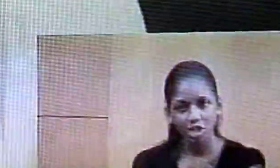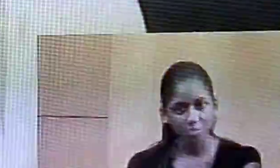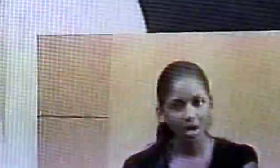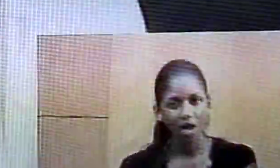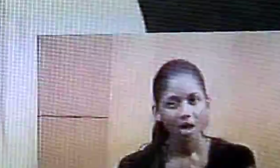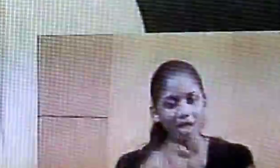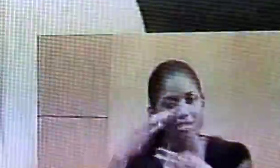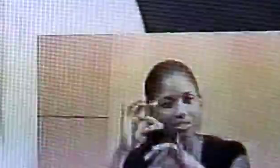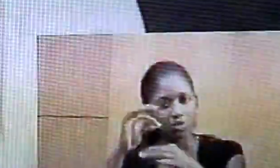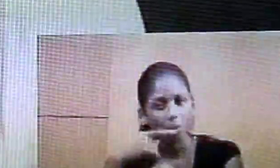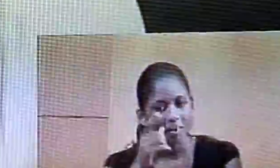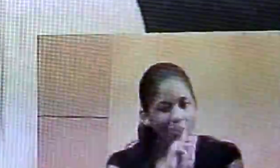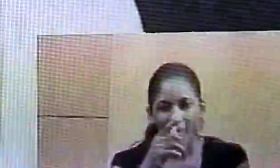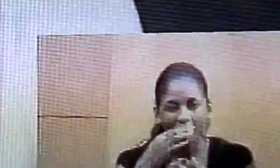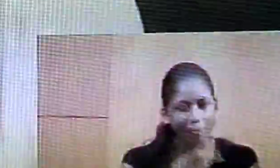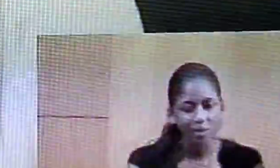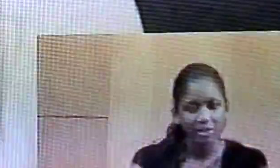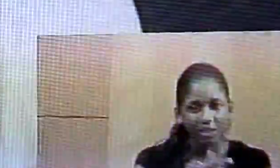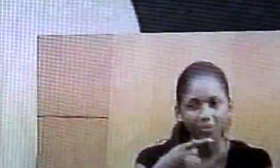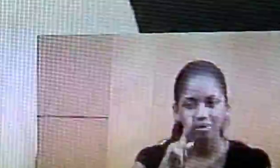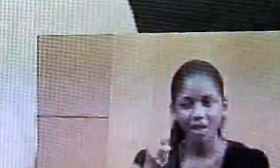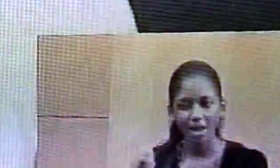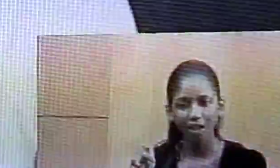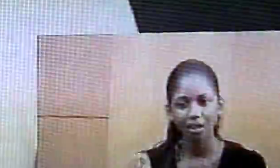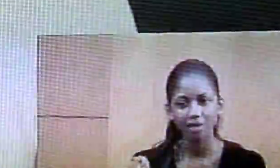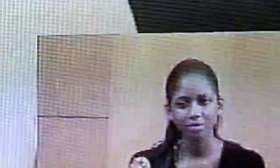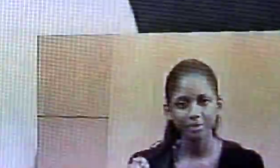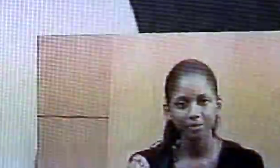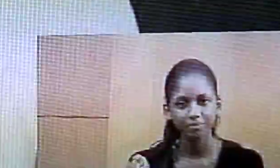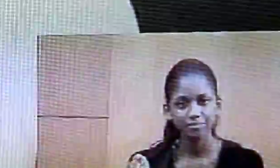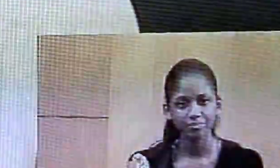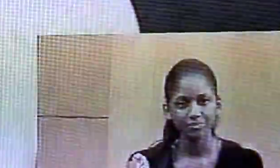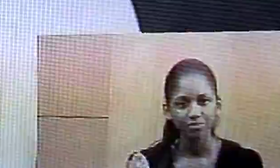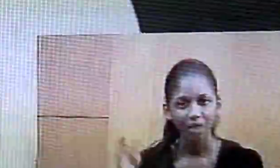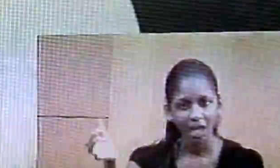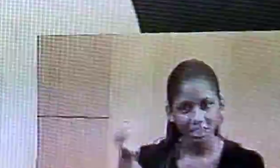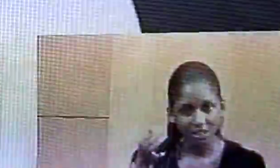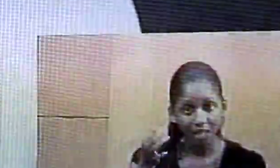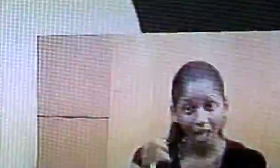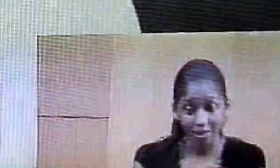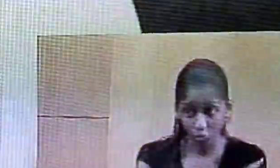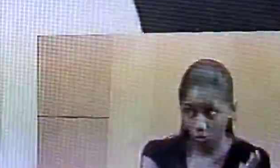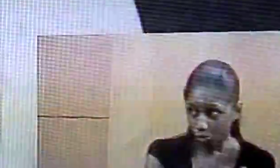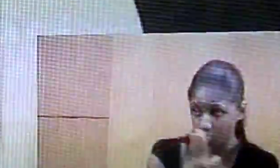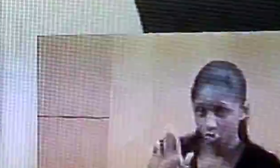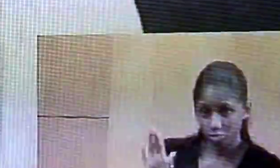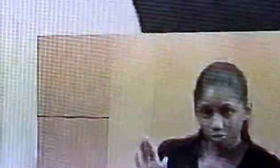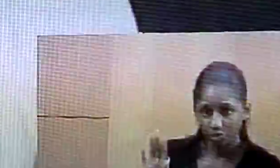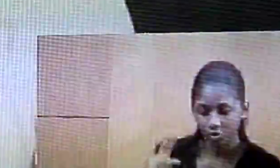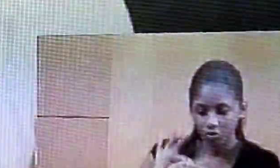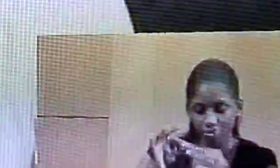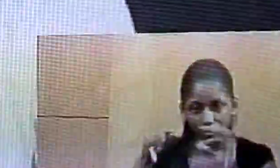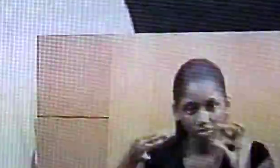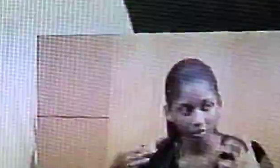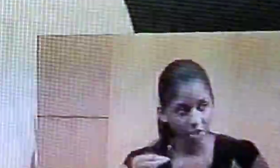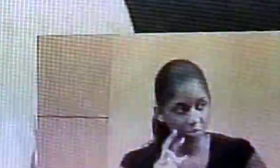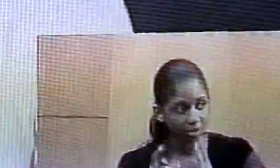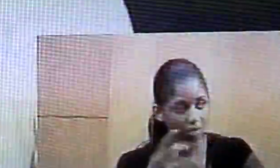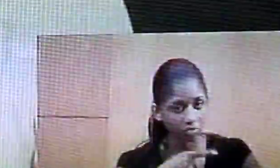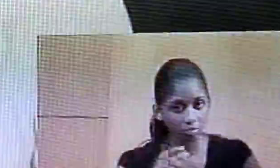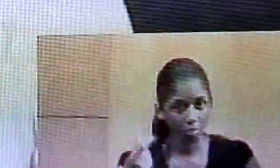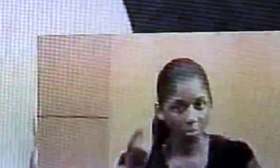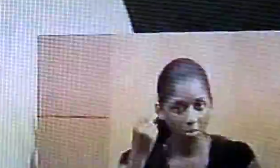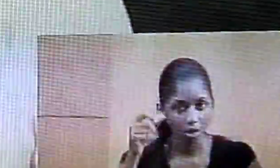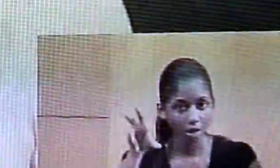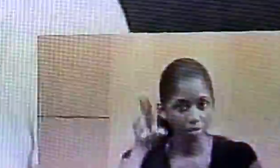ça. Elle n'est peut-être pas politique, mais elle vient de nous lancer à tous une phrase qui peut-être est rentrée d'un côté et